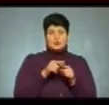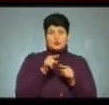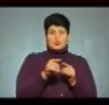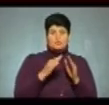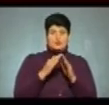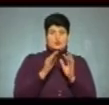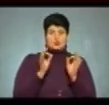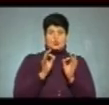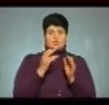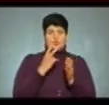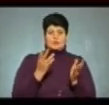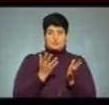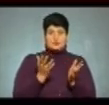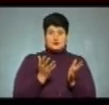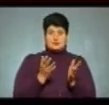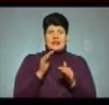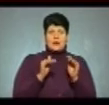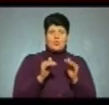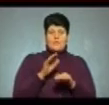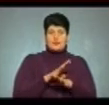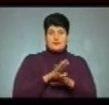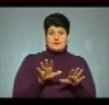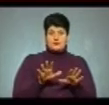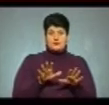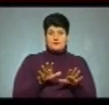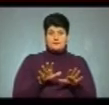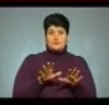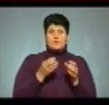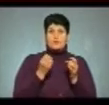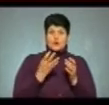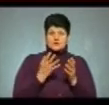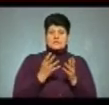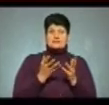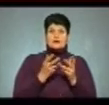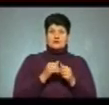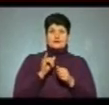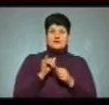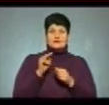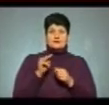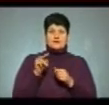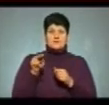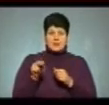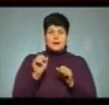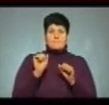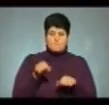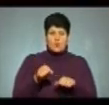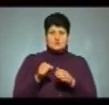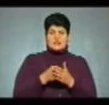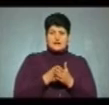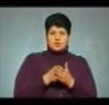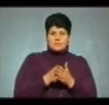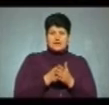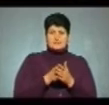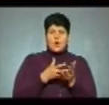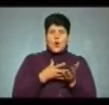Він більше нічого не покаже. Регулювання ніякого не буде, не буде можливості. Просто за рахунок цього ІТП можна собі добитися